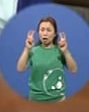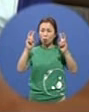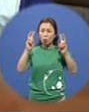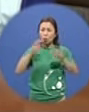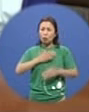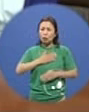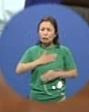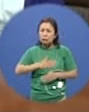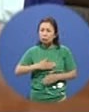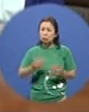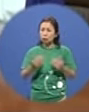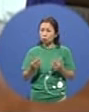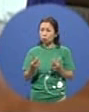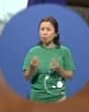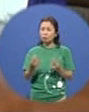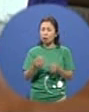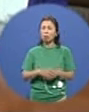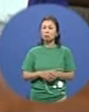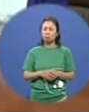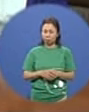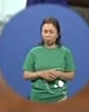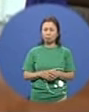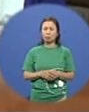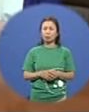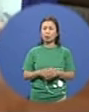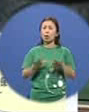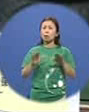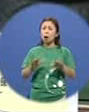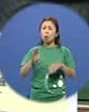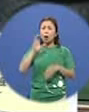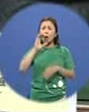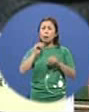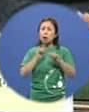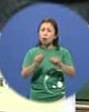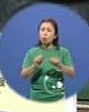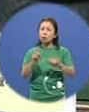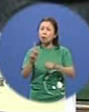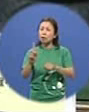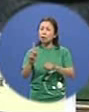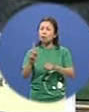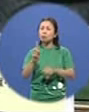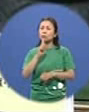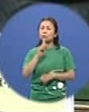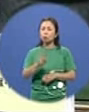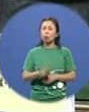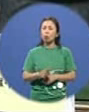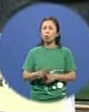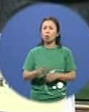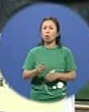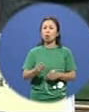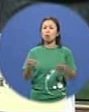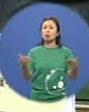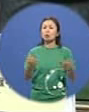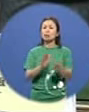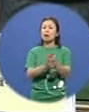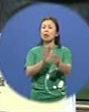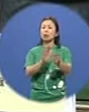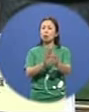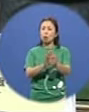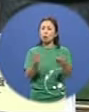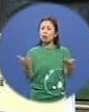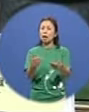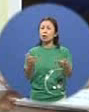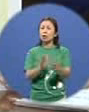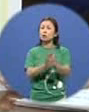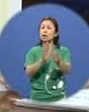ですよねそうでま和山で今何をしようとしてるかていうと和歌山産業を支える人作りプロジェクトといというのを